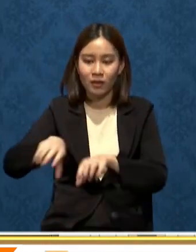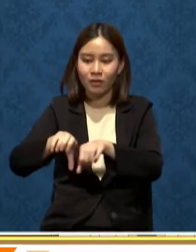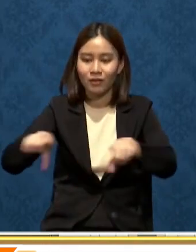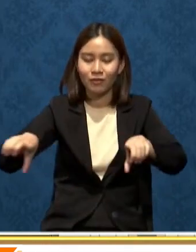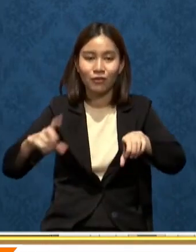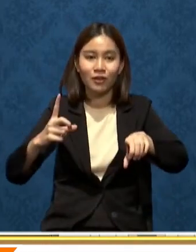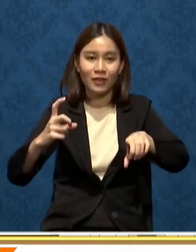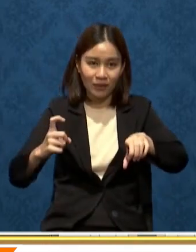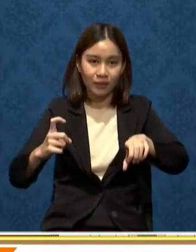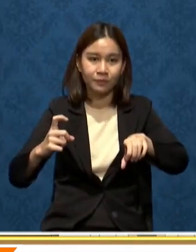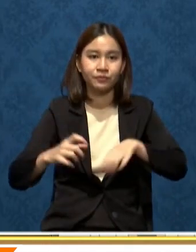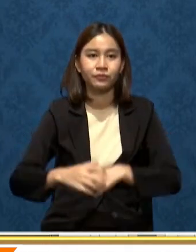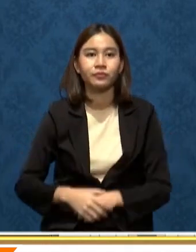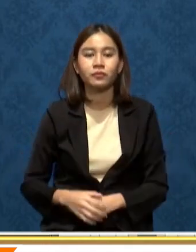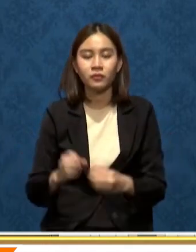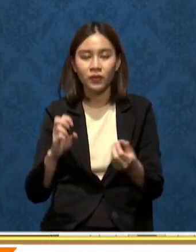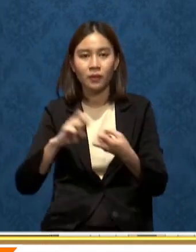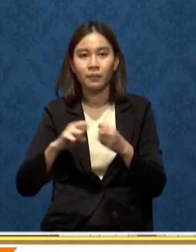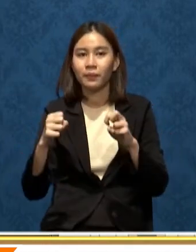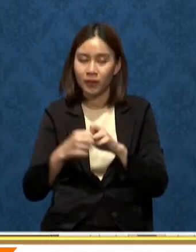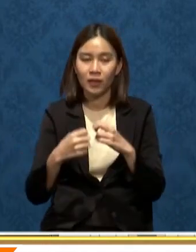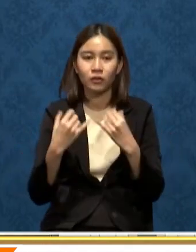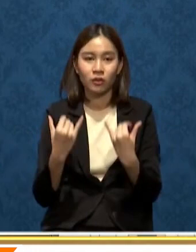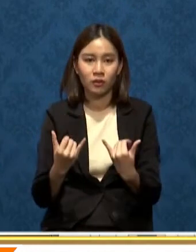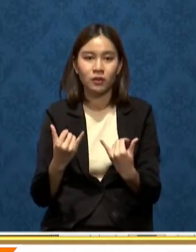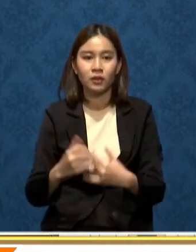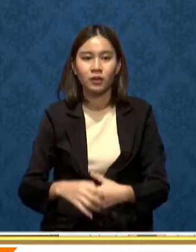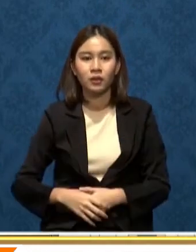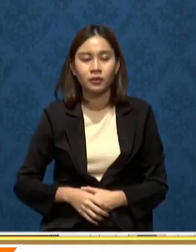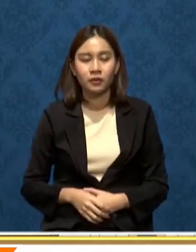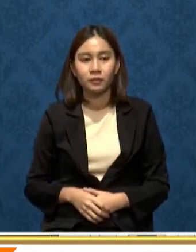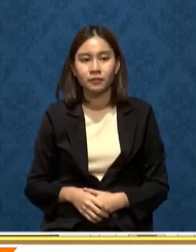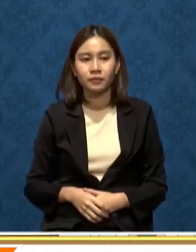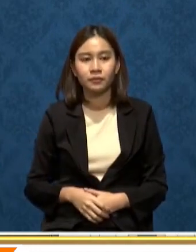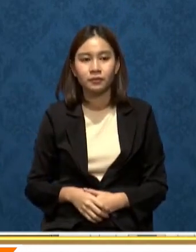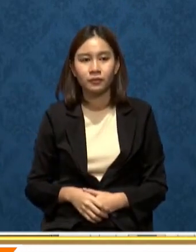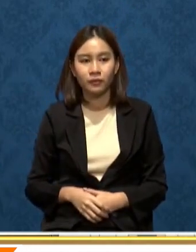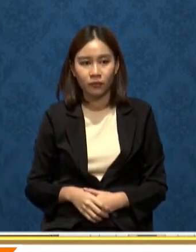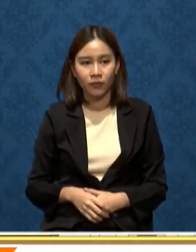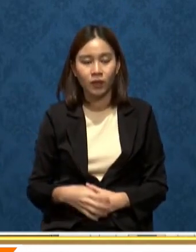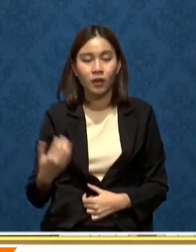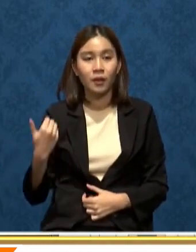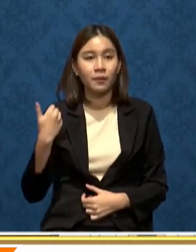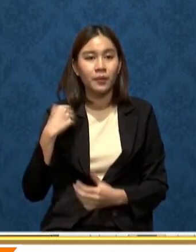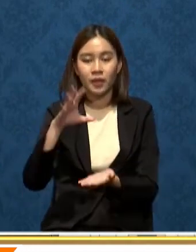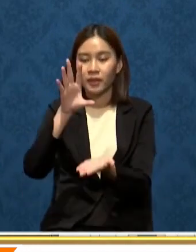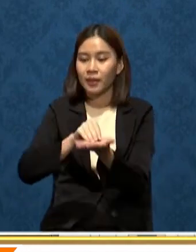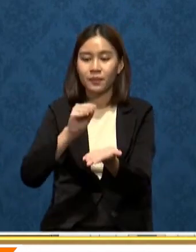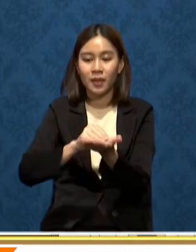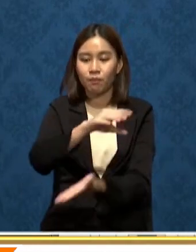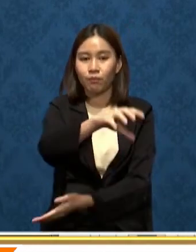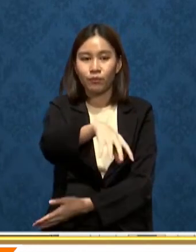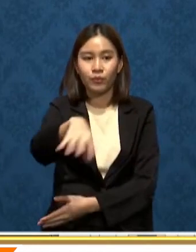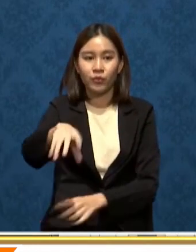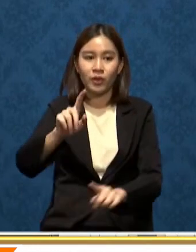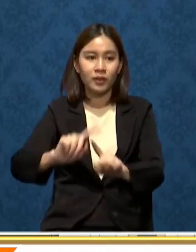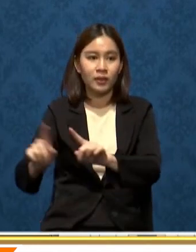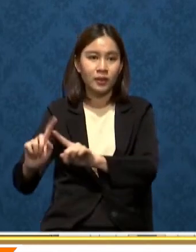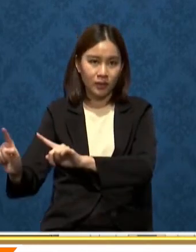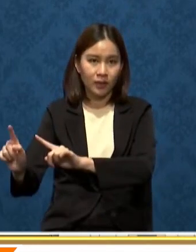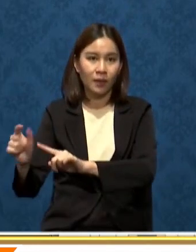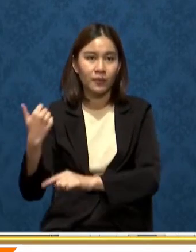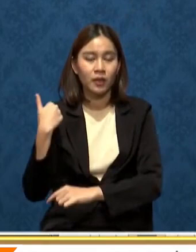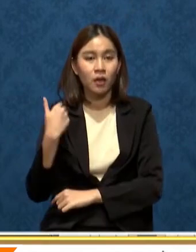ำเพื่อซ่มแซมจนกลายเป็ปัญหาไปแล้วครัท่านประทานและผมมข้มูลอีหลพ้นที่ที่เป็เช่นนี้